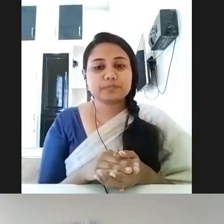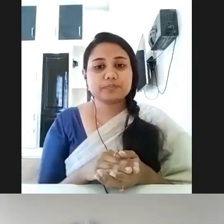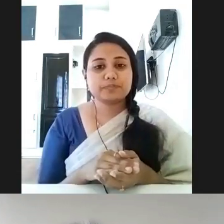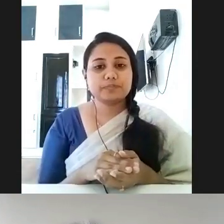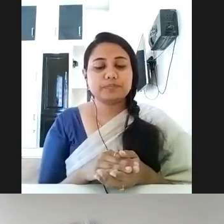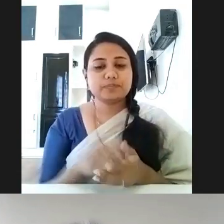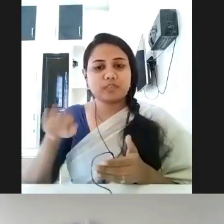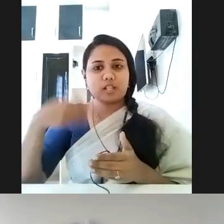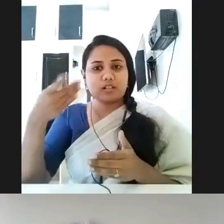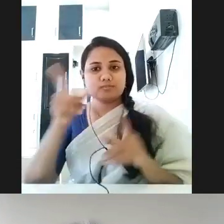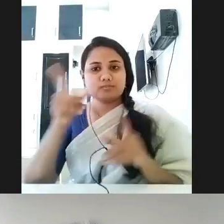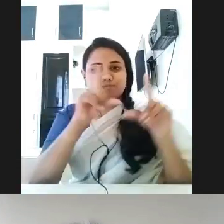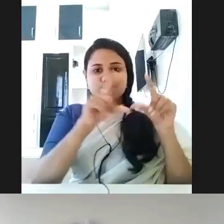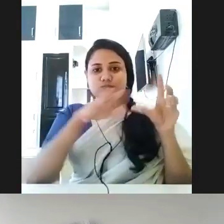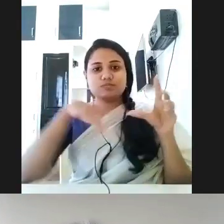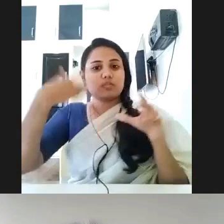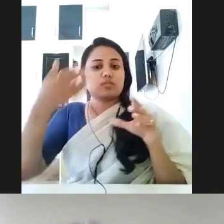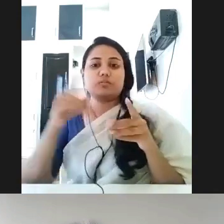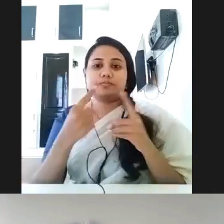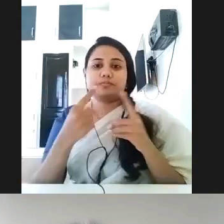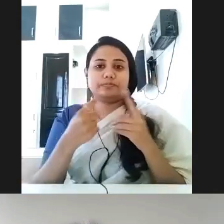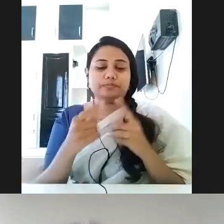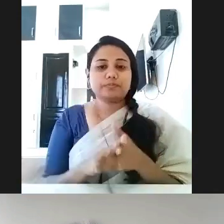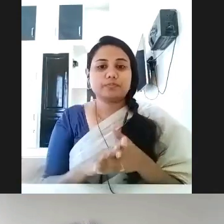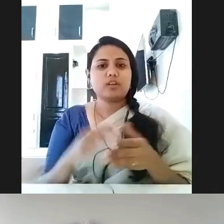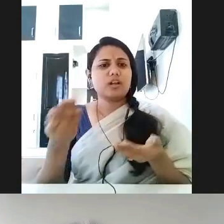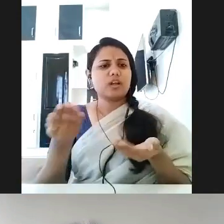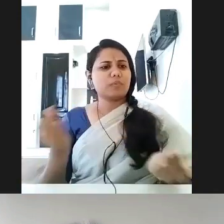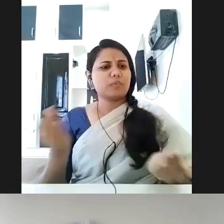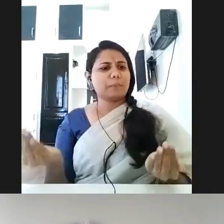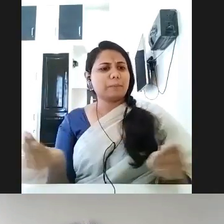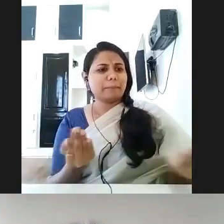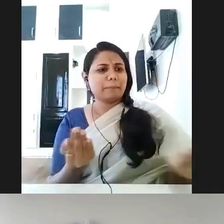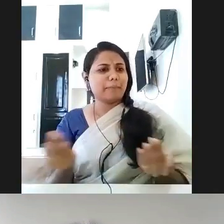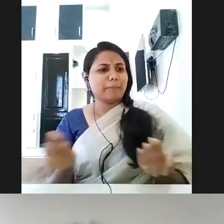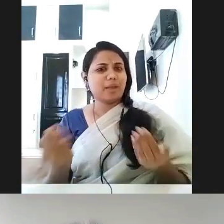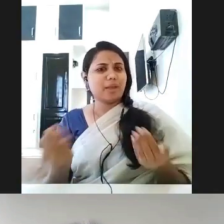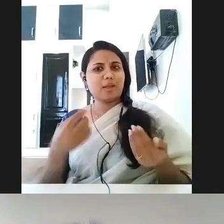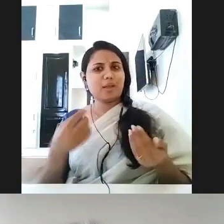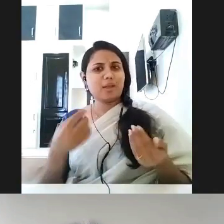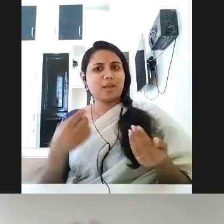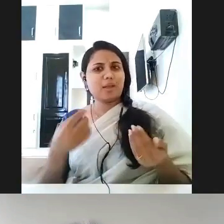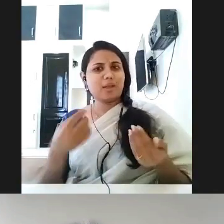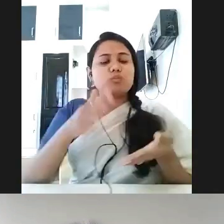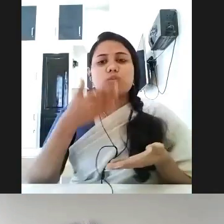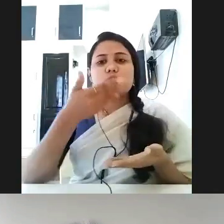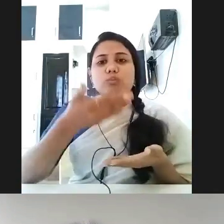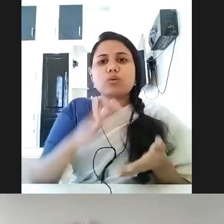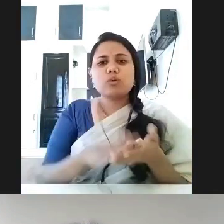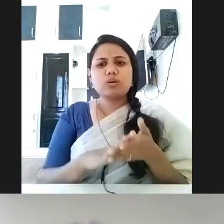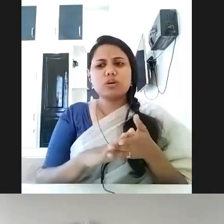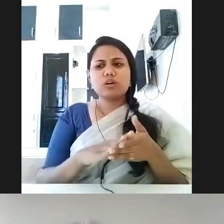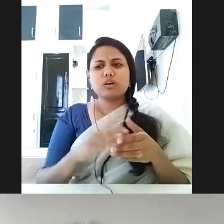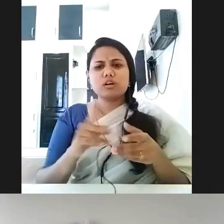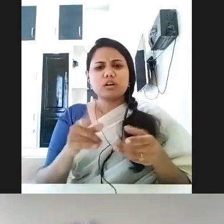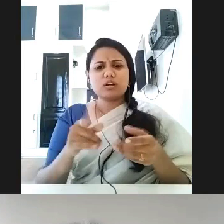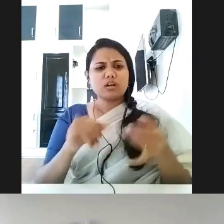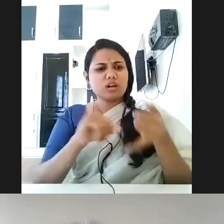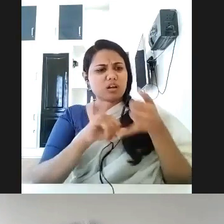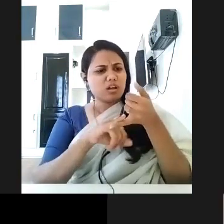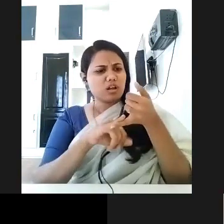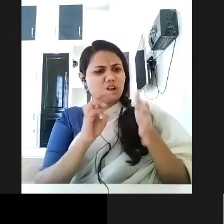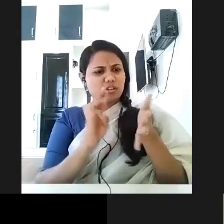സോ ഇപ്പം കുറേ ആൾക്കാർ ഇപ്പം നിങ്ങൾ ഒരു പീഡിയാട്രിക് കൺസൾട്ടൻ്റ് അടുത്ത് പോകുമ്പോൾ ഫസ്റ്റ് അവർ ചോദിക്കാറുള്ളത് കുട്ടിക്ക് SMA പറഞ്ഞ അസുഖം